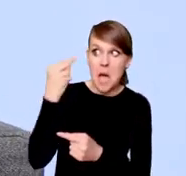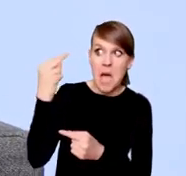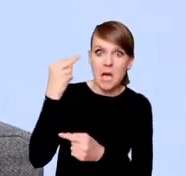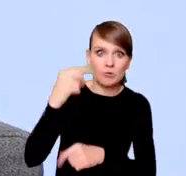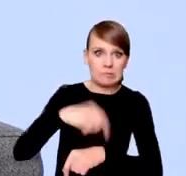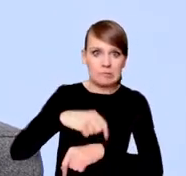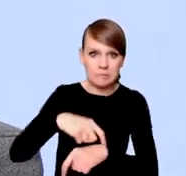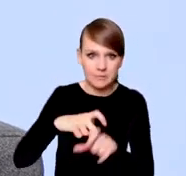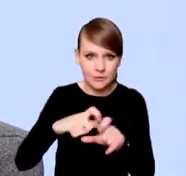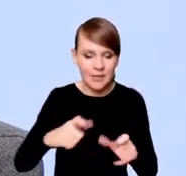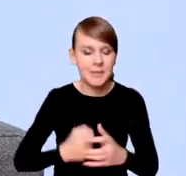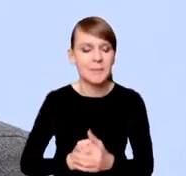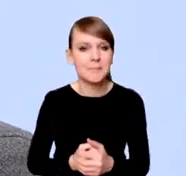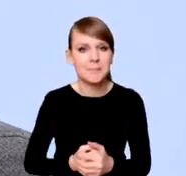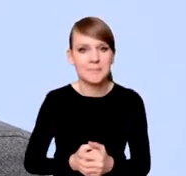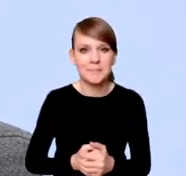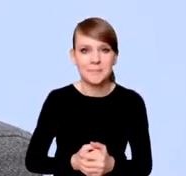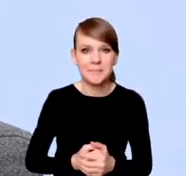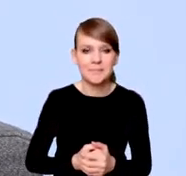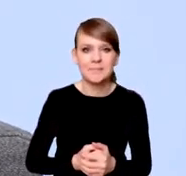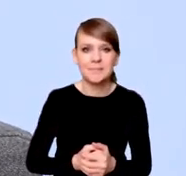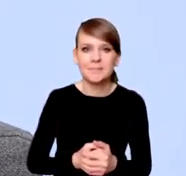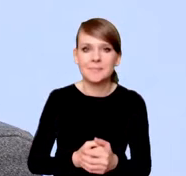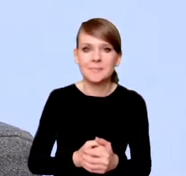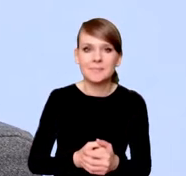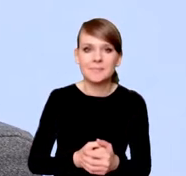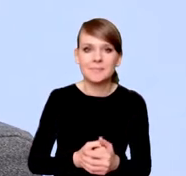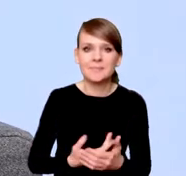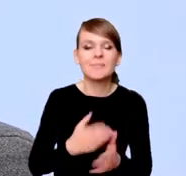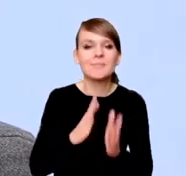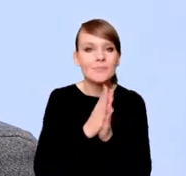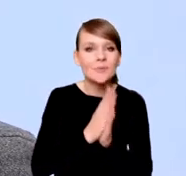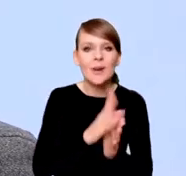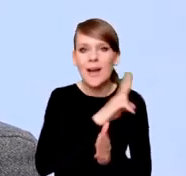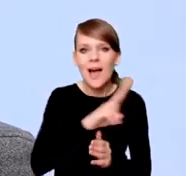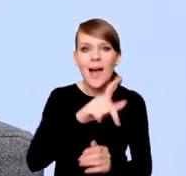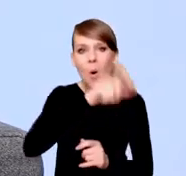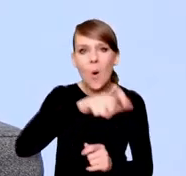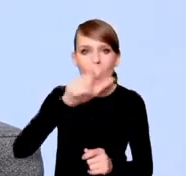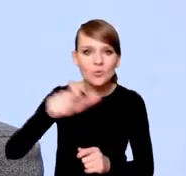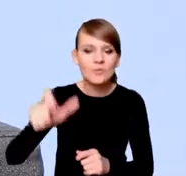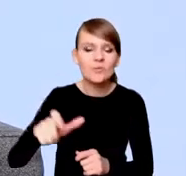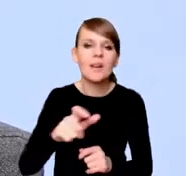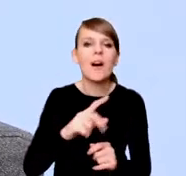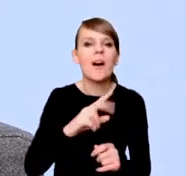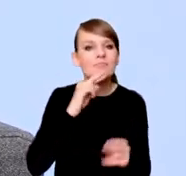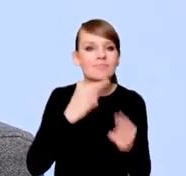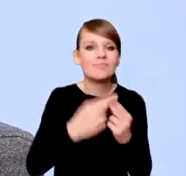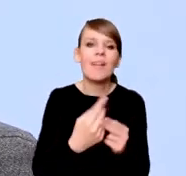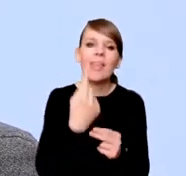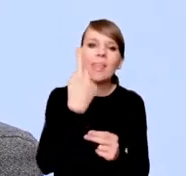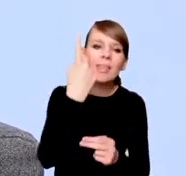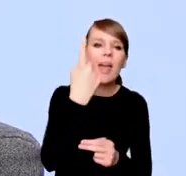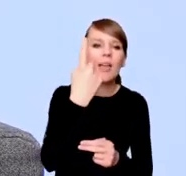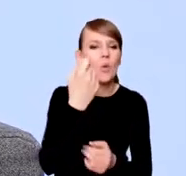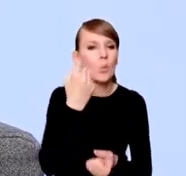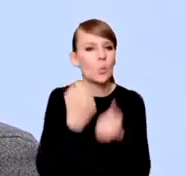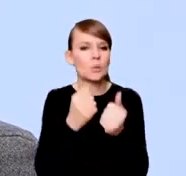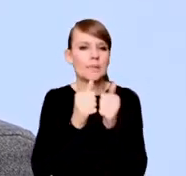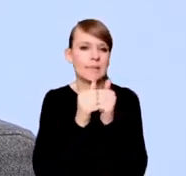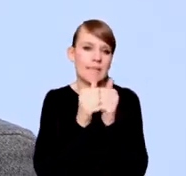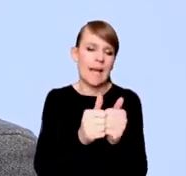A mianowicie wyzwanie. Każdy z Państwa jedno wyzwanie. Jedno